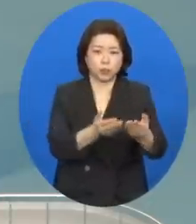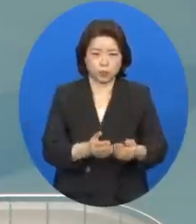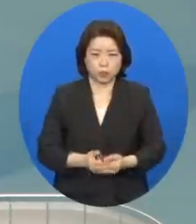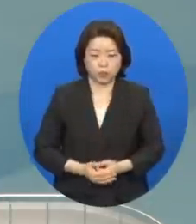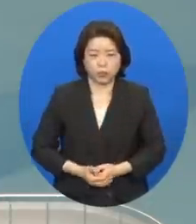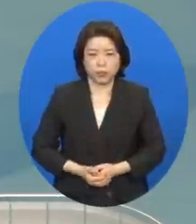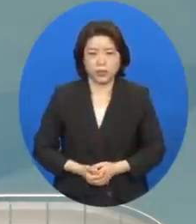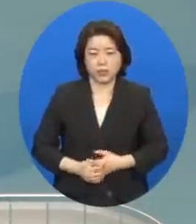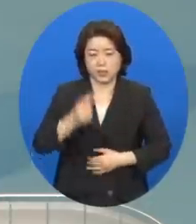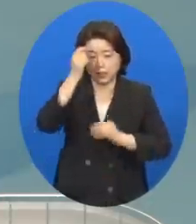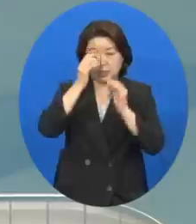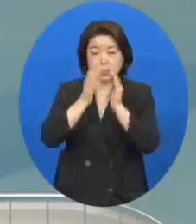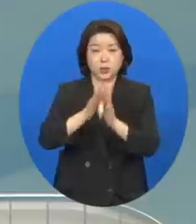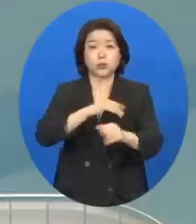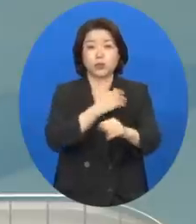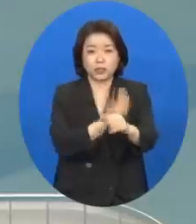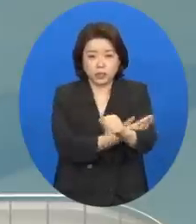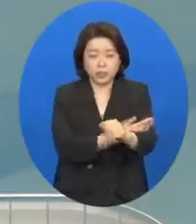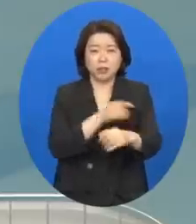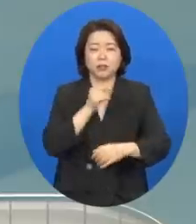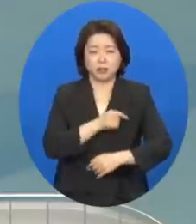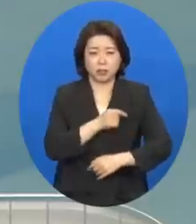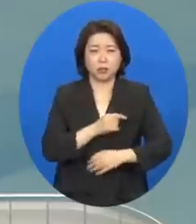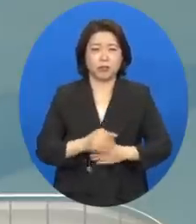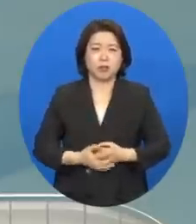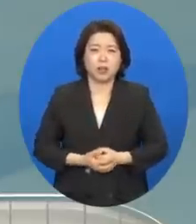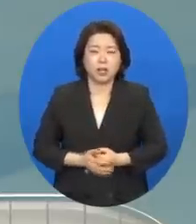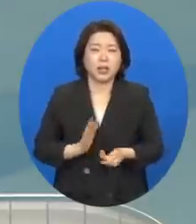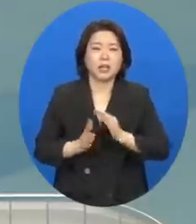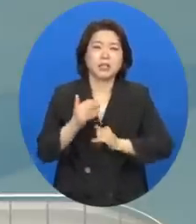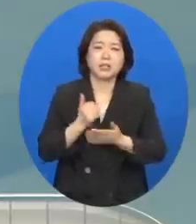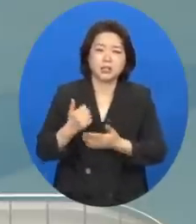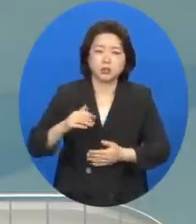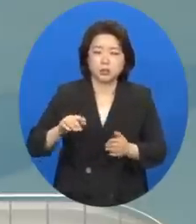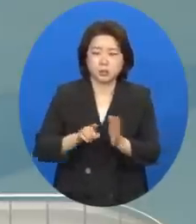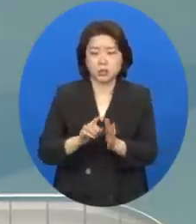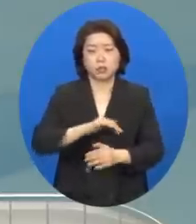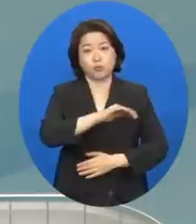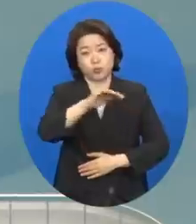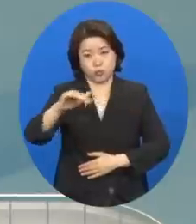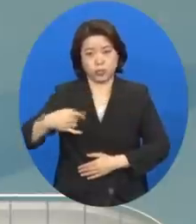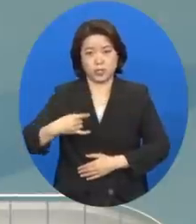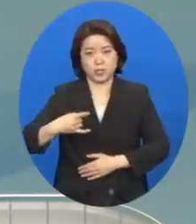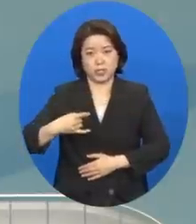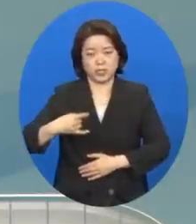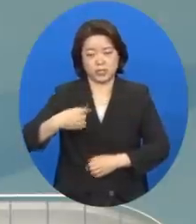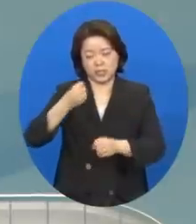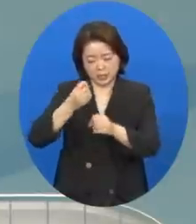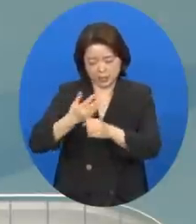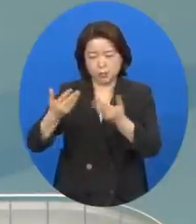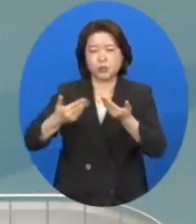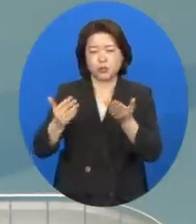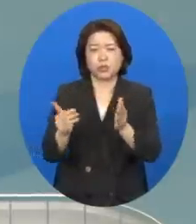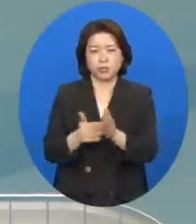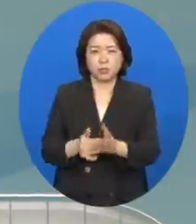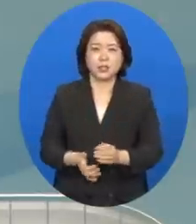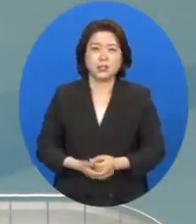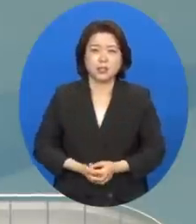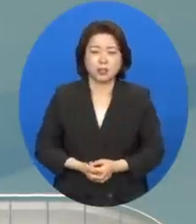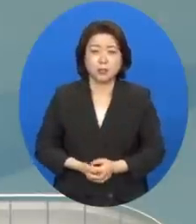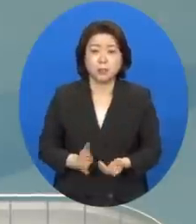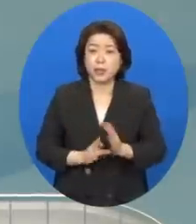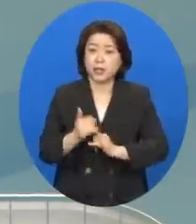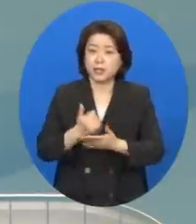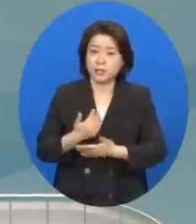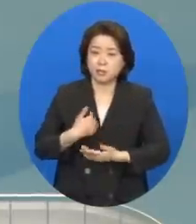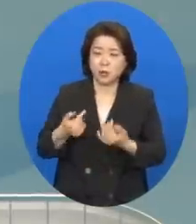기도의 능력, 기도의 권세, 예수 믿는 우리에게 이미 주어져 있어요. 예수님이